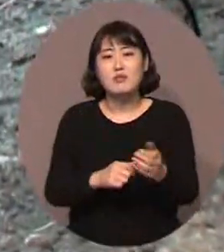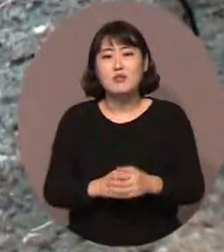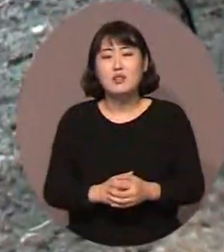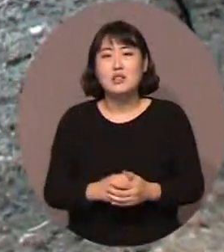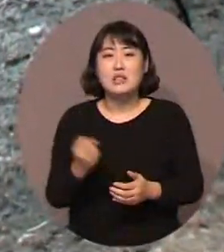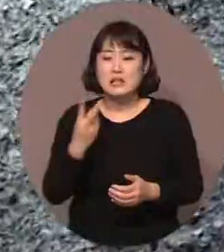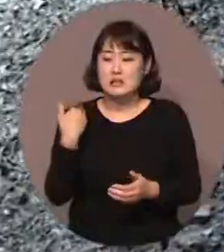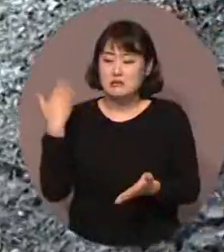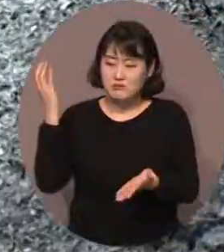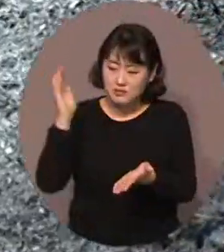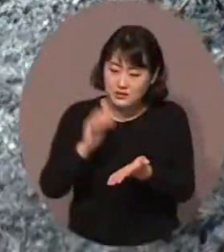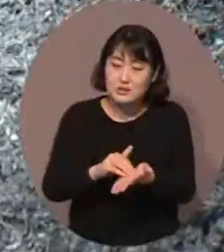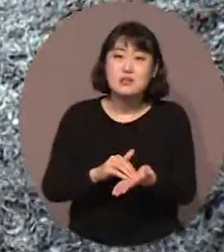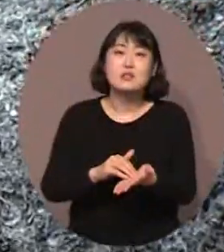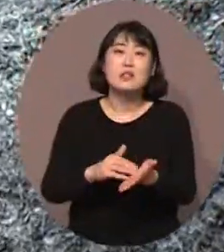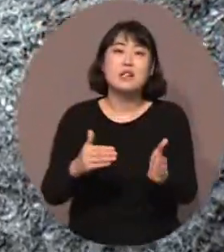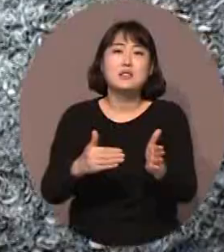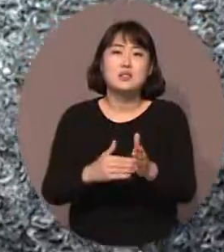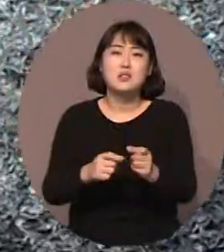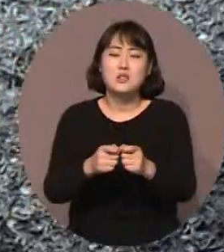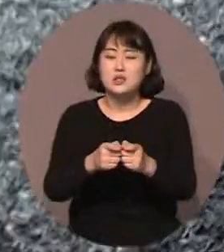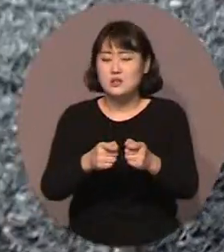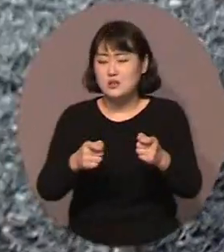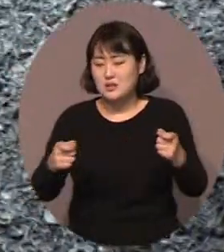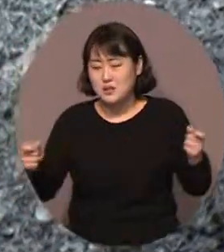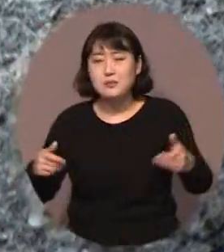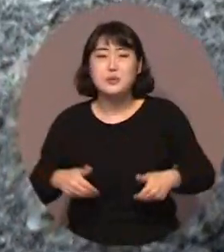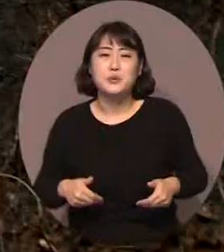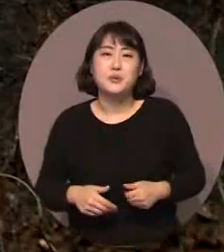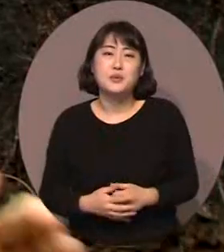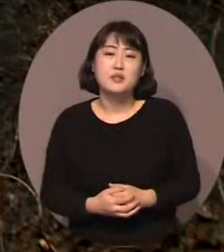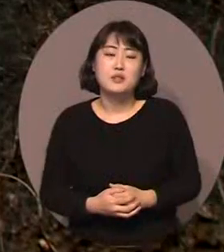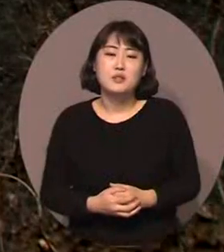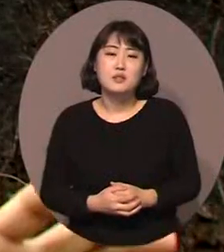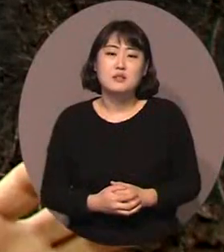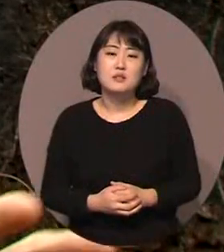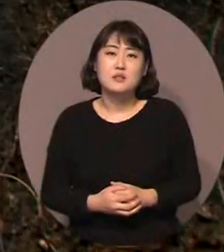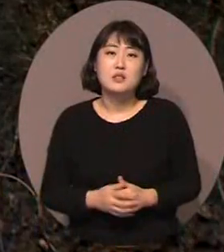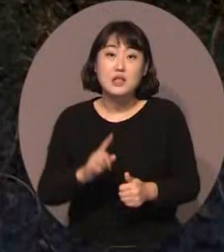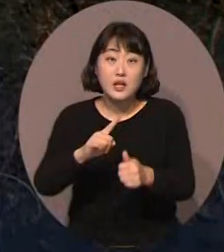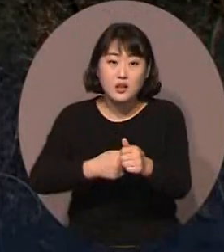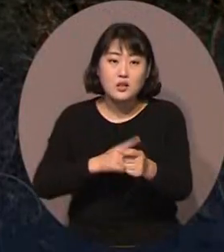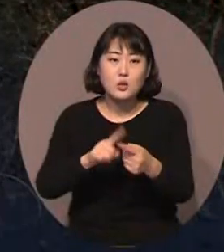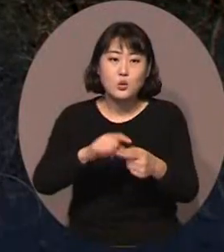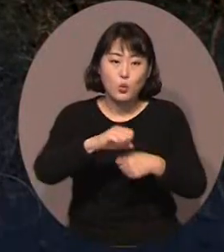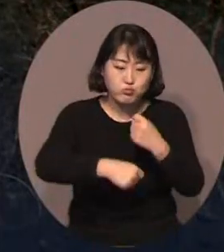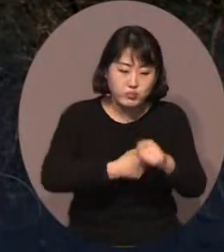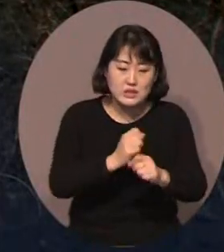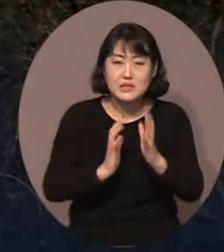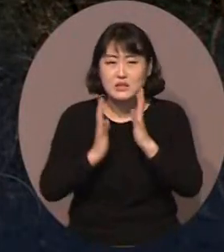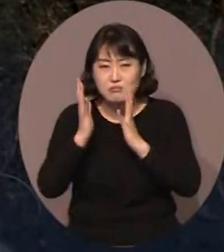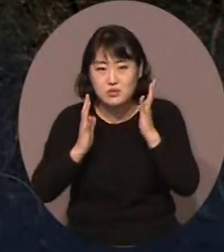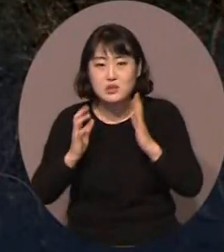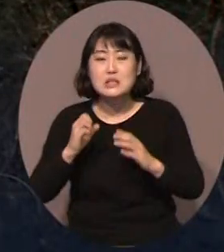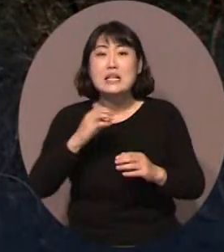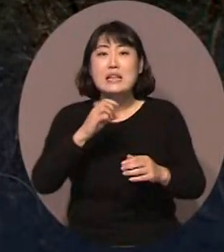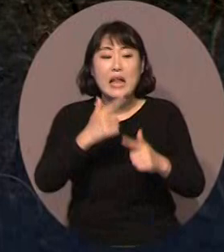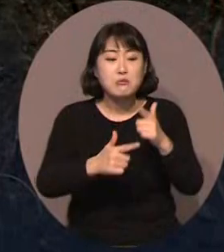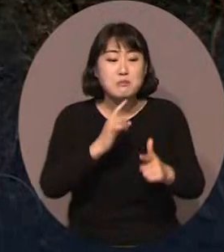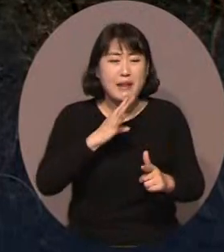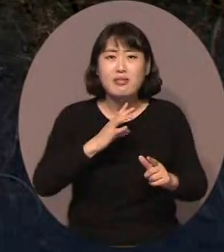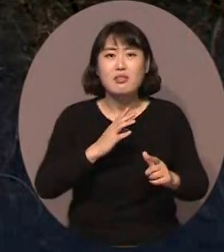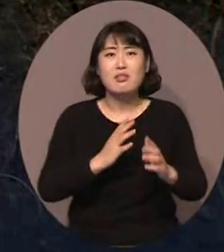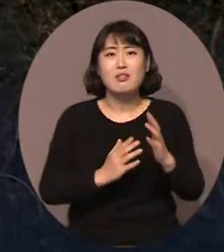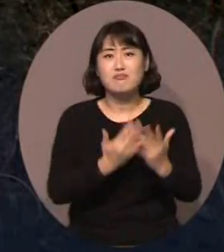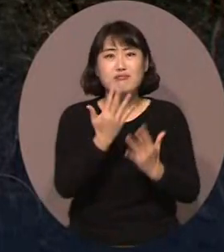원래 모습대로 복구되는 데는 긴 시간이 필요합니다. 생태적으로 여기 사는 동물, 식물, 그러니까 단순히 나무만 타는 게